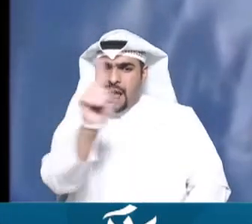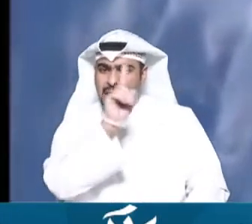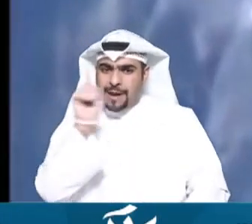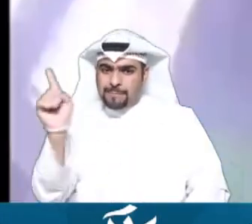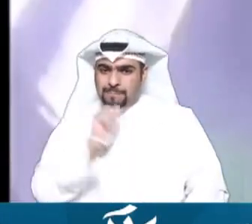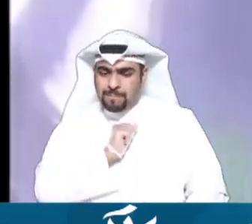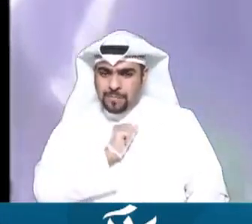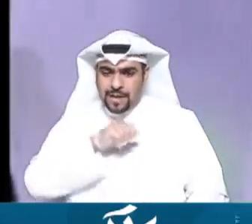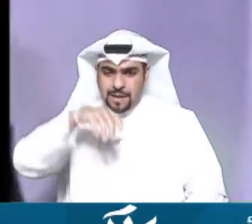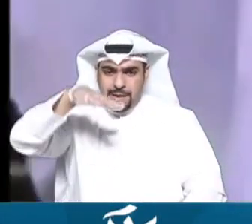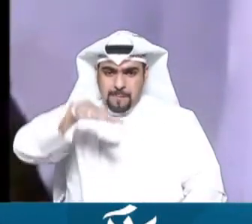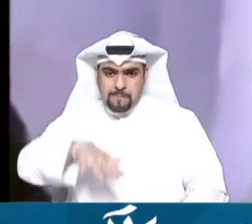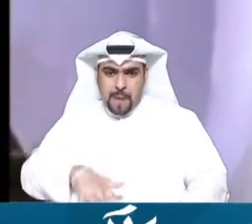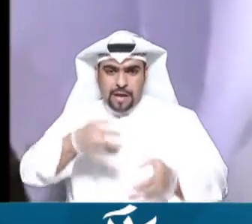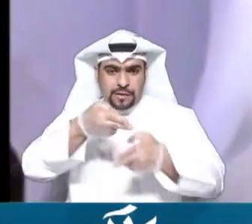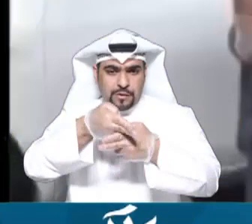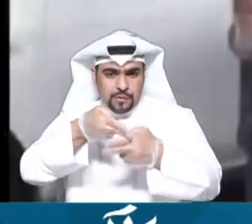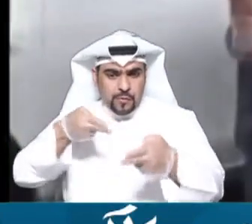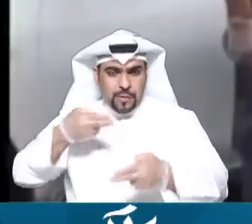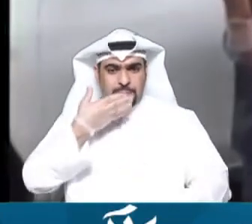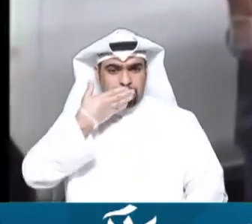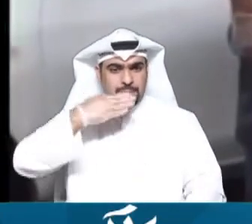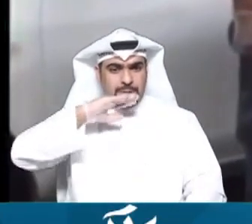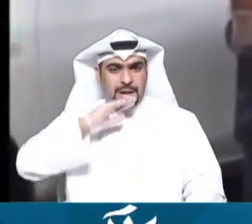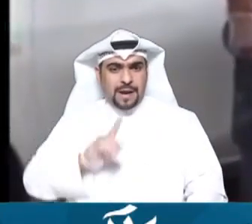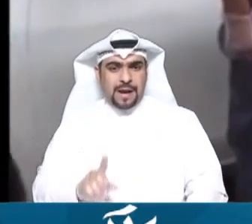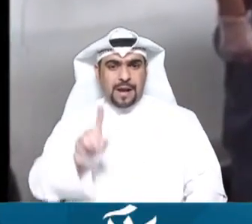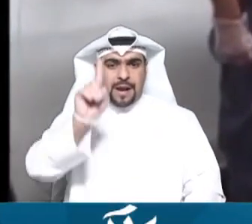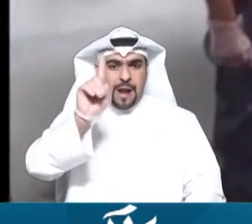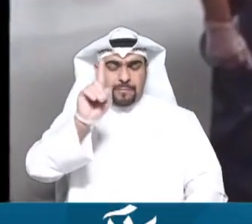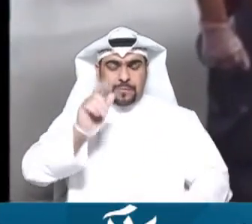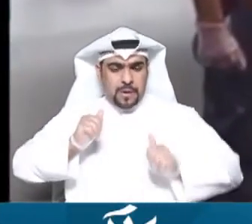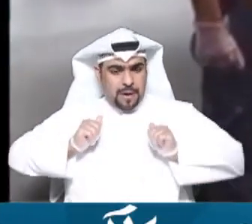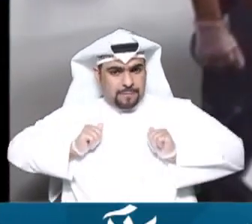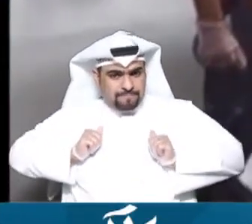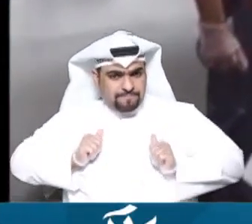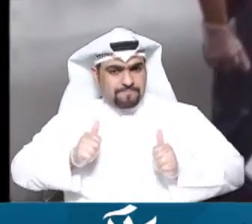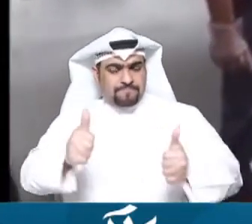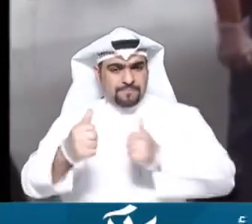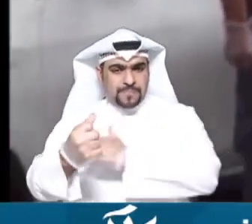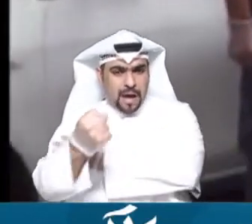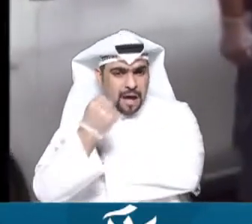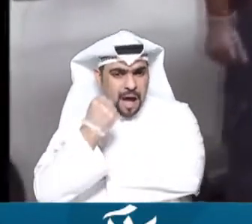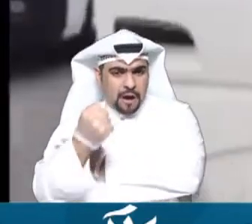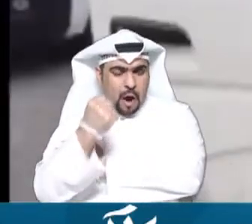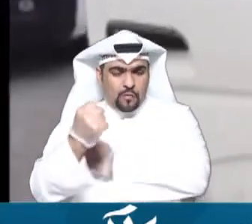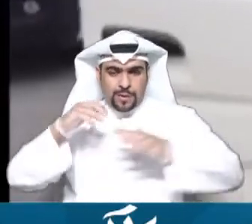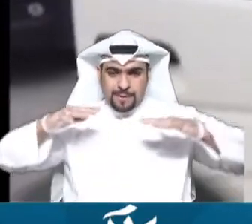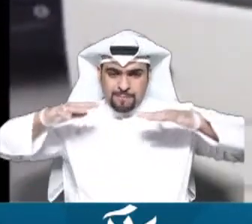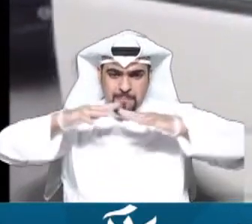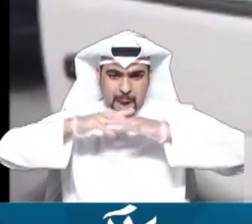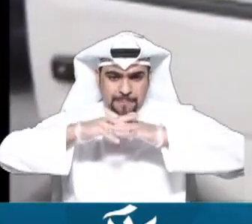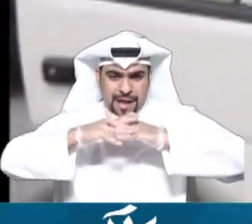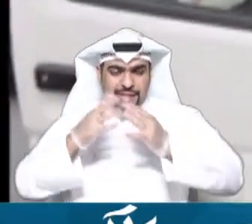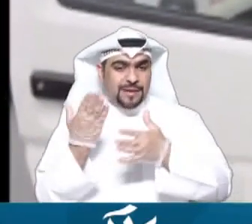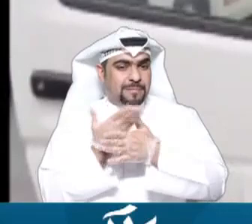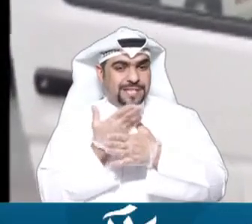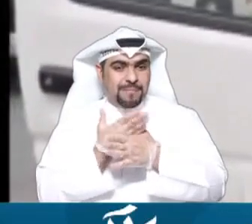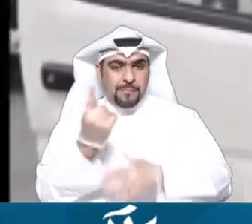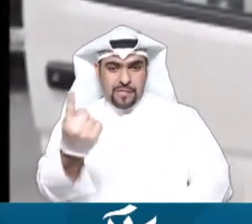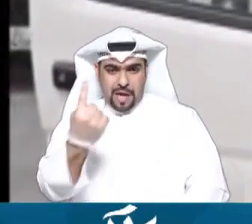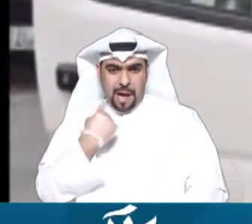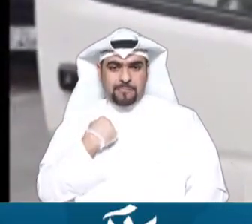سطرت دولة الكويت بفضل توجيهات حضرة صاحب السمو أمير البلاد الشيخ صباح الأحمد الجابر